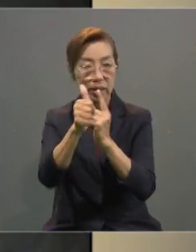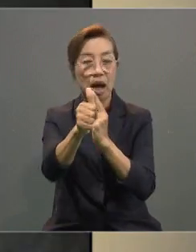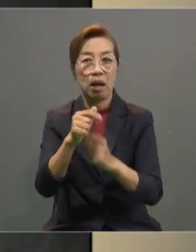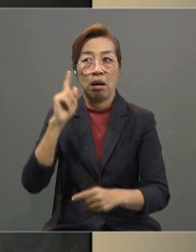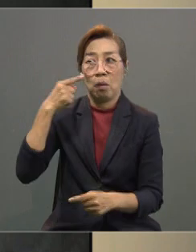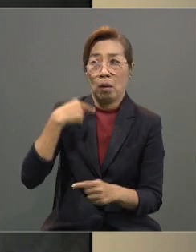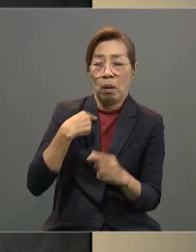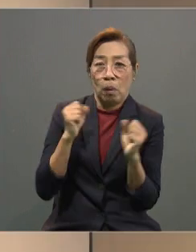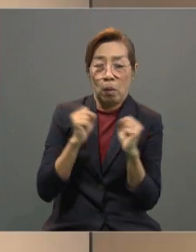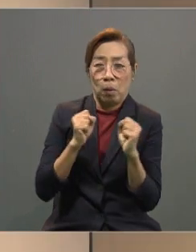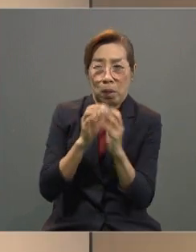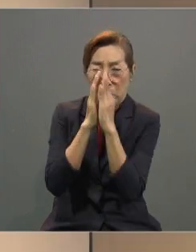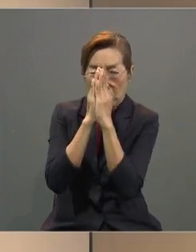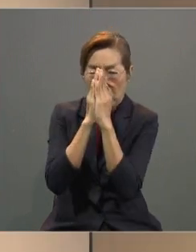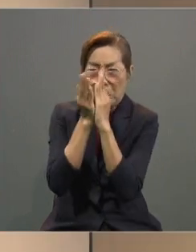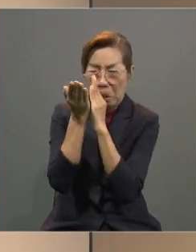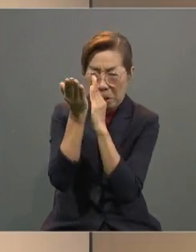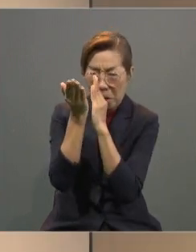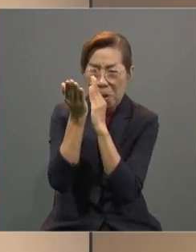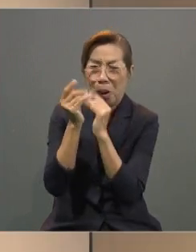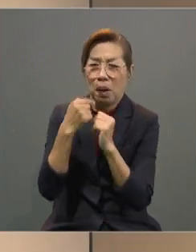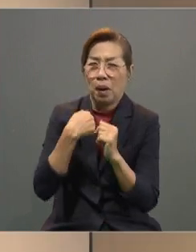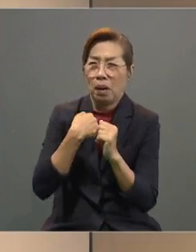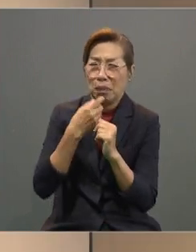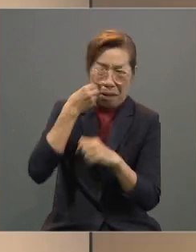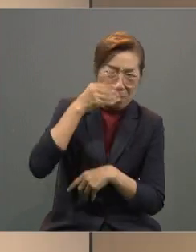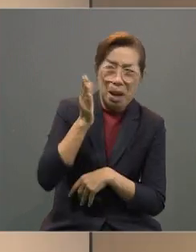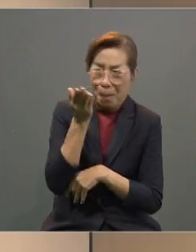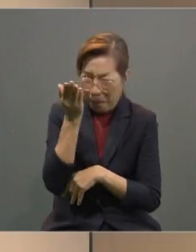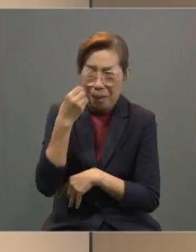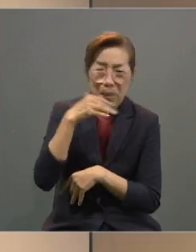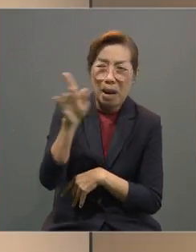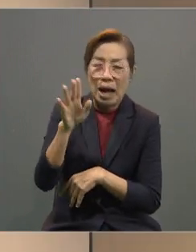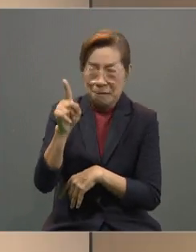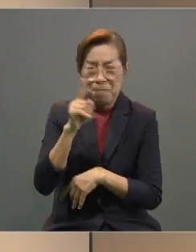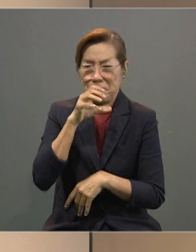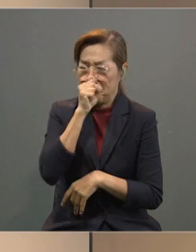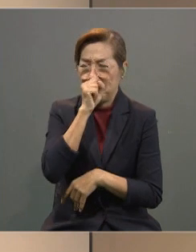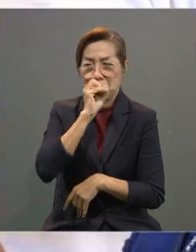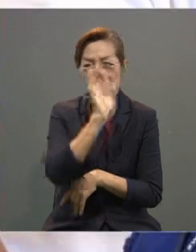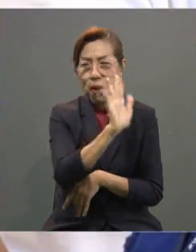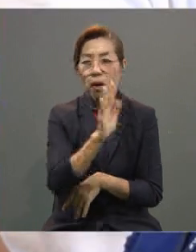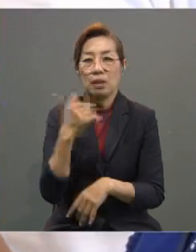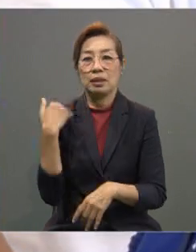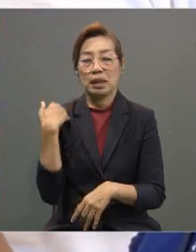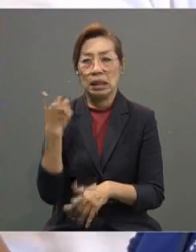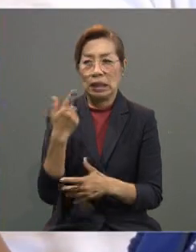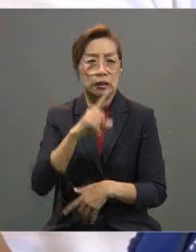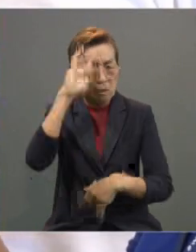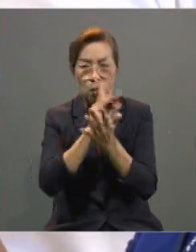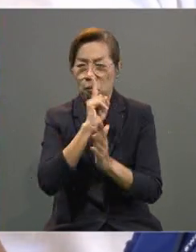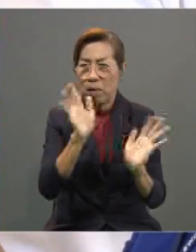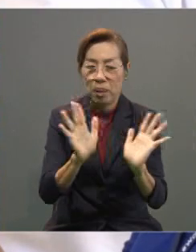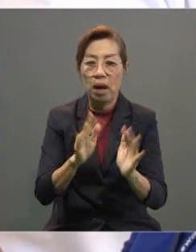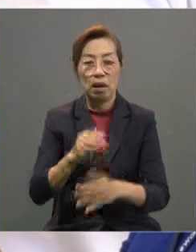นกลัวมากพร้อมยกมือขอร้องอ้อนวอนร้องขอกลับบ้านและจะไม่เปิดเผยเรื่องที่ถูกซ้อมให้ใครรู้หรือไปแจ้ง